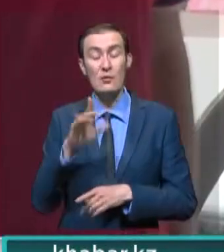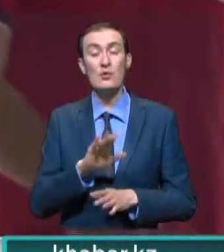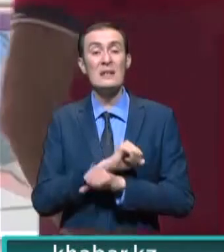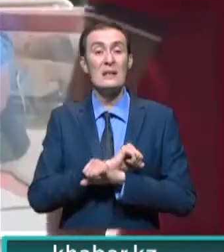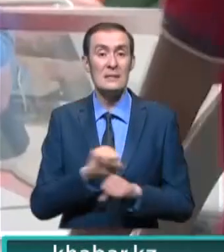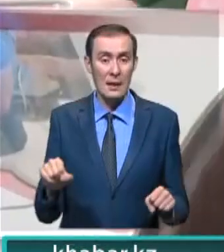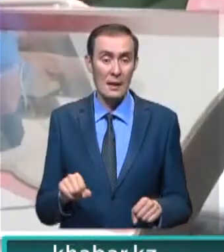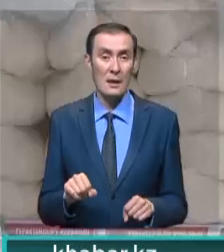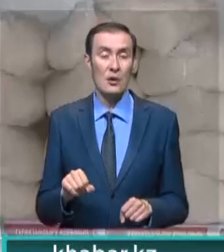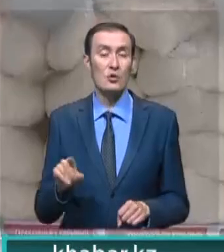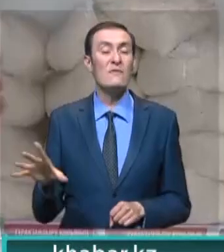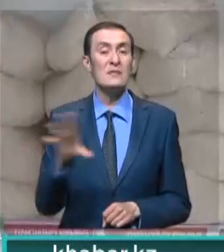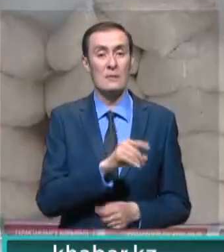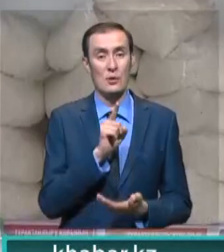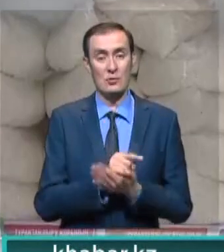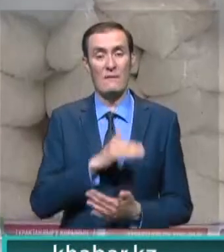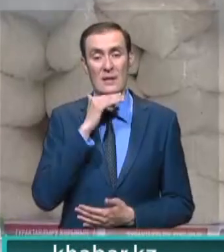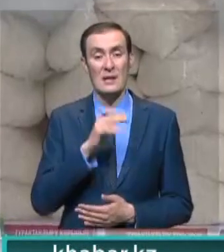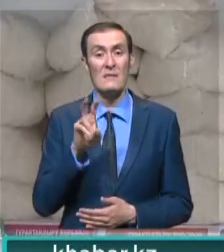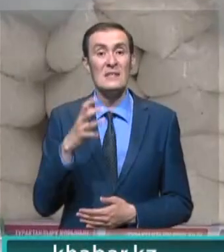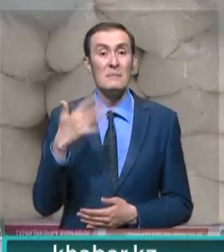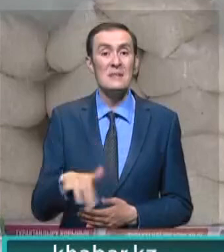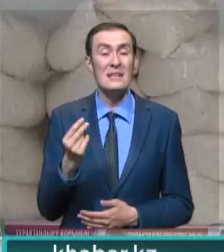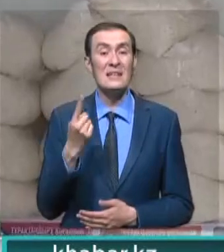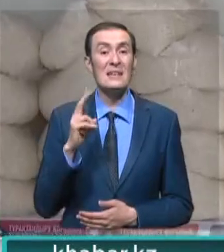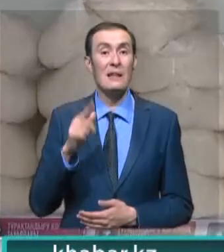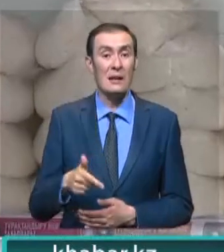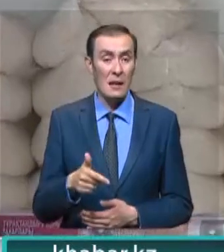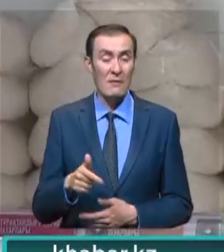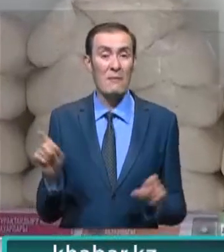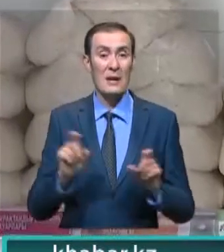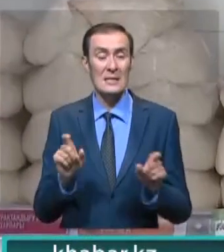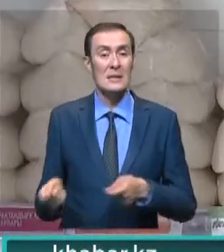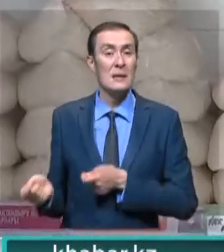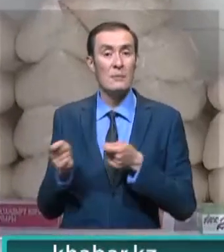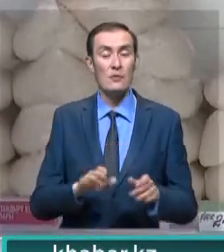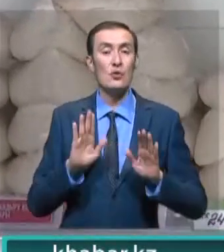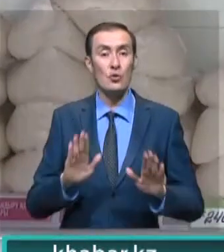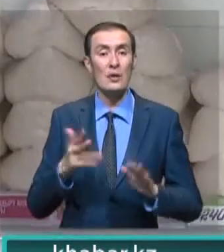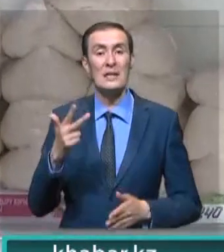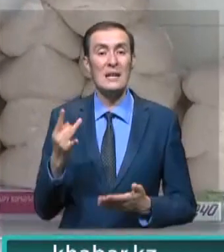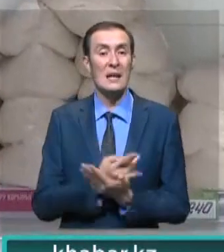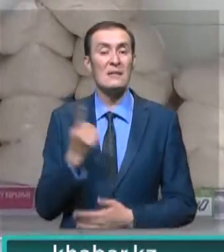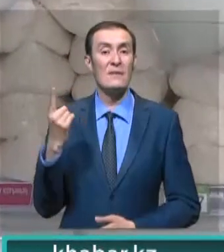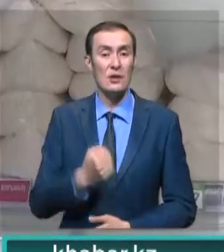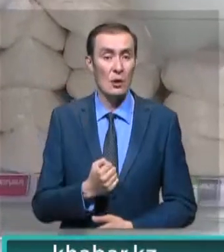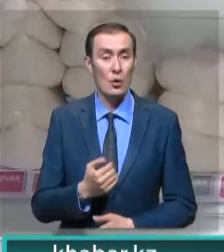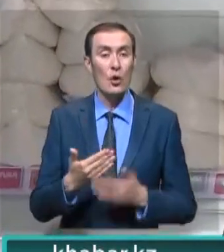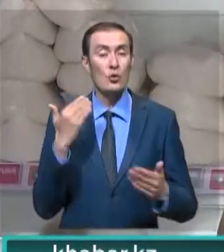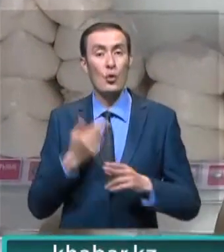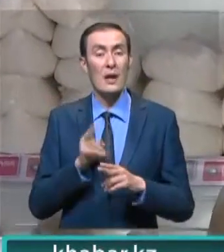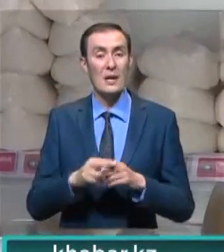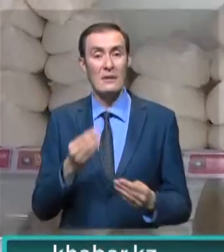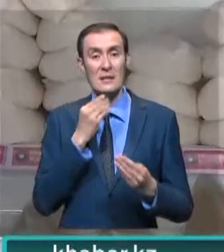нельзя, чтобы всем хватило. Сахар по 250 тенге за килограмм в социальные магазины привозят только 3 раза в неделю. Да и то